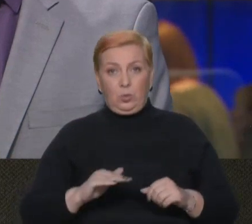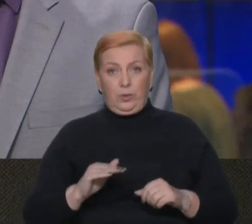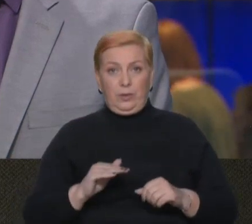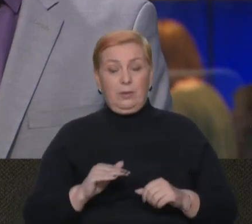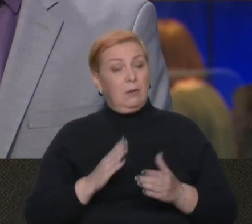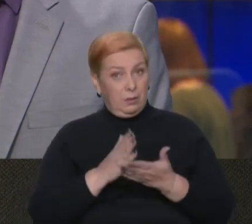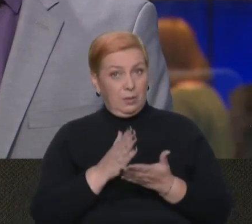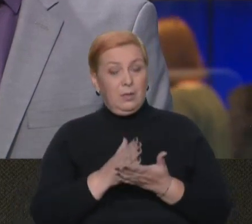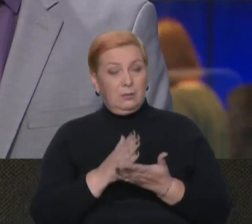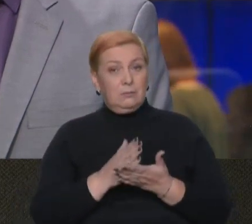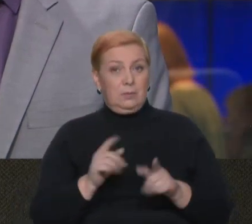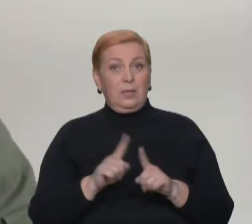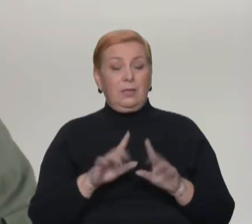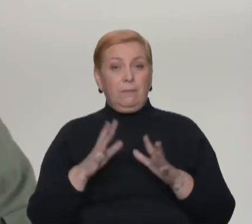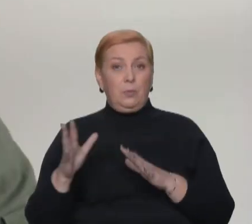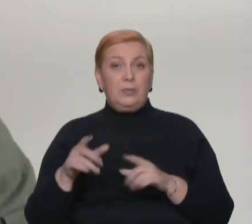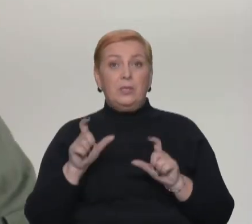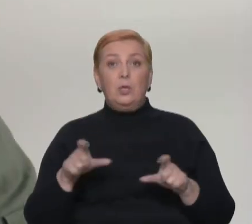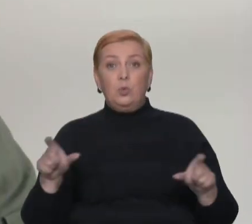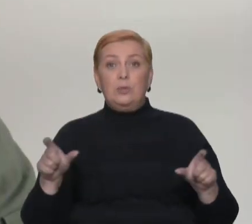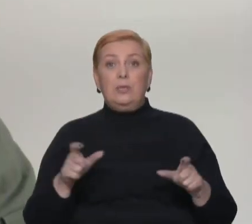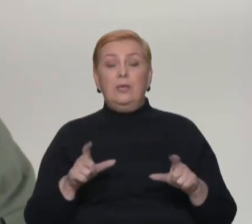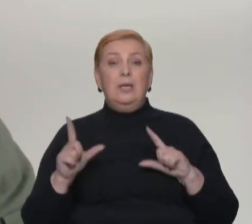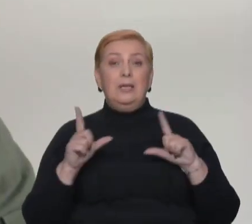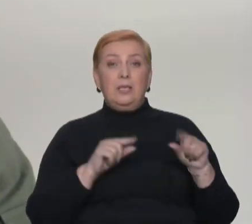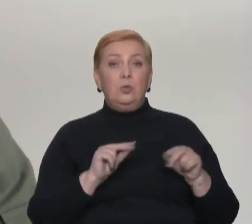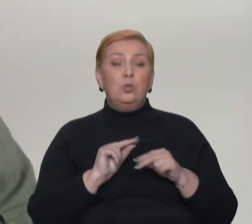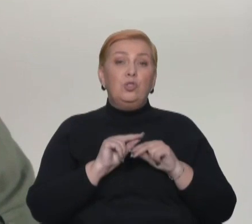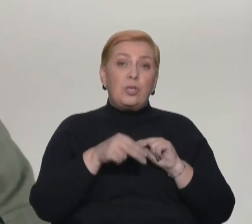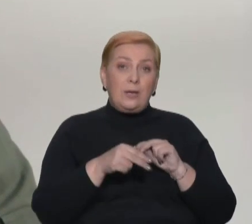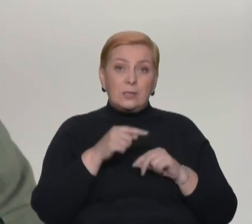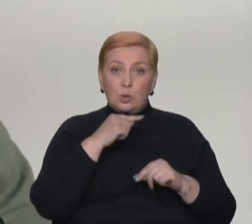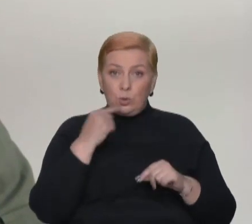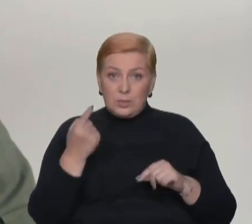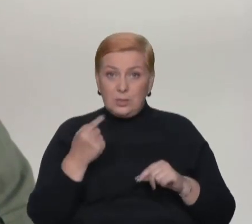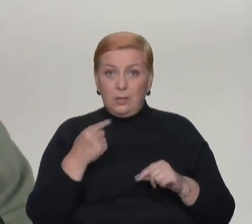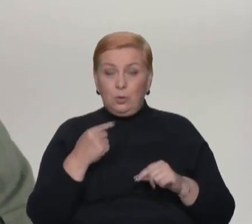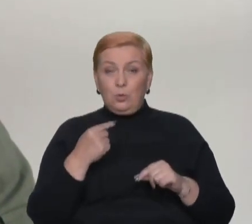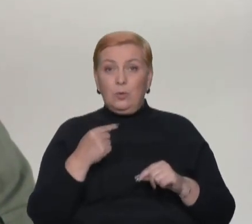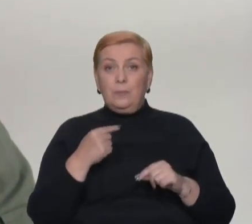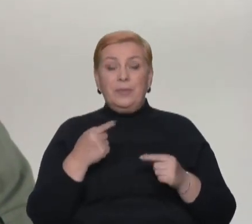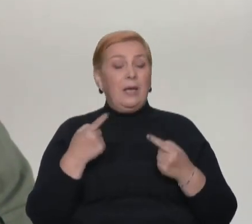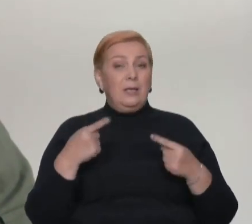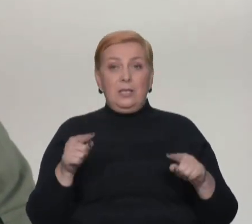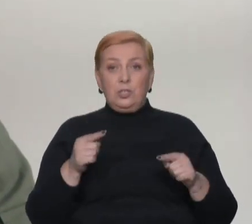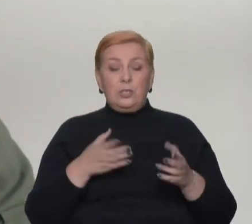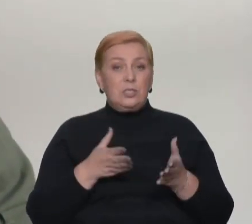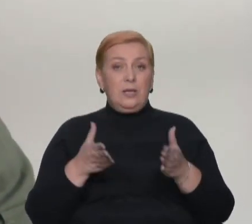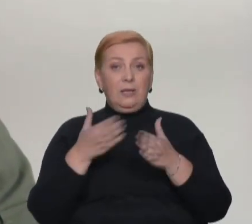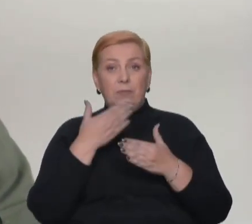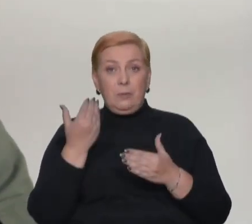области так випадки люди дуть через рою на жаль инших Хв нема через